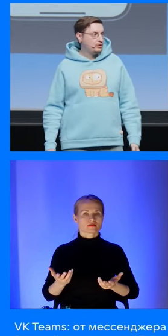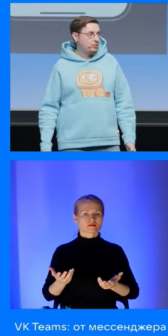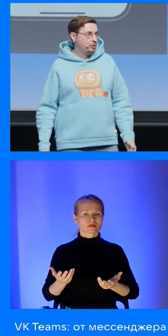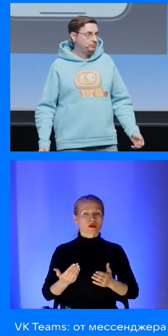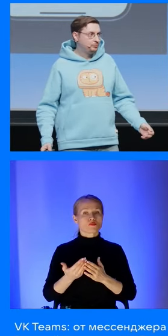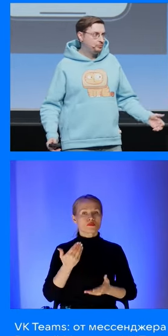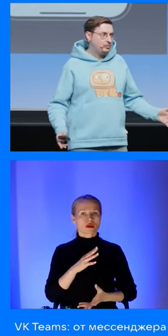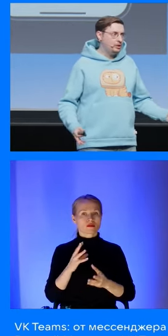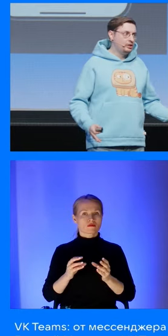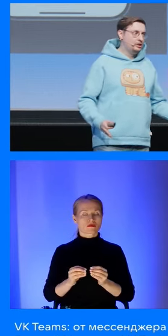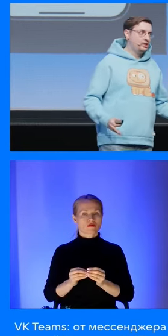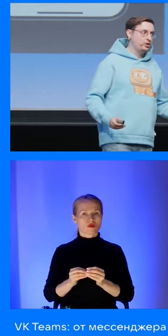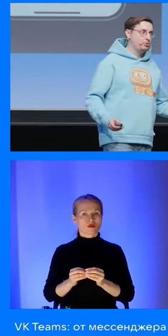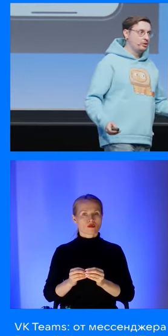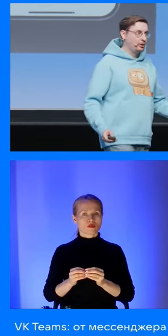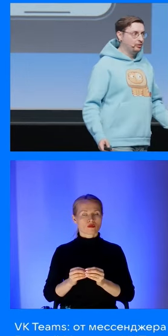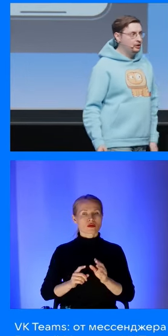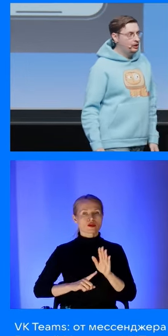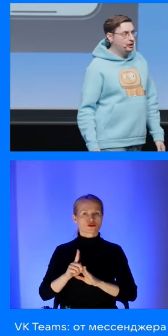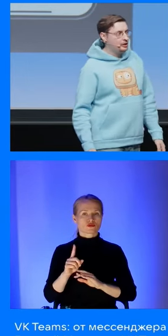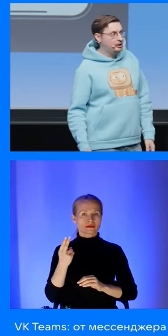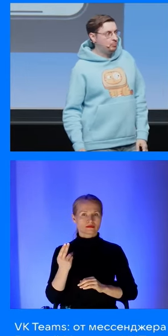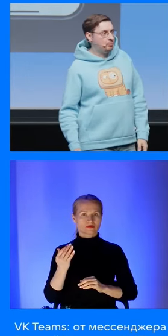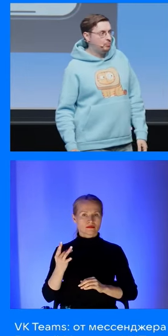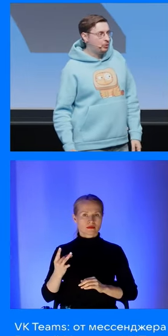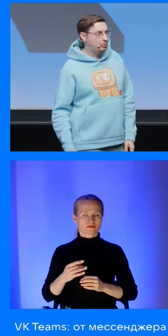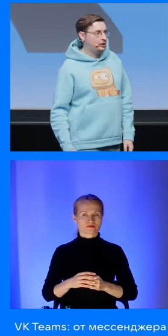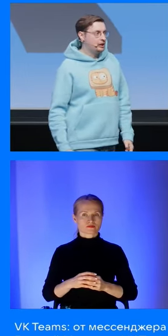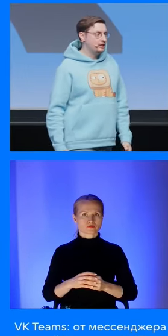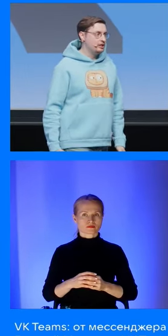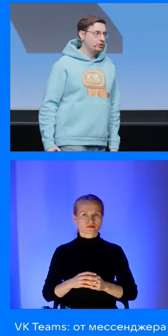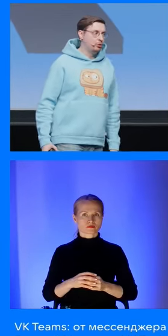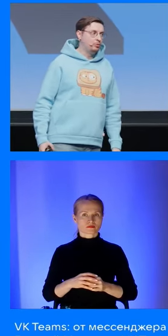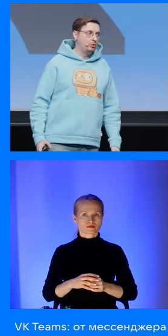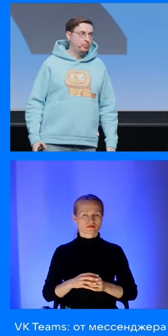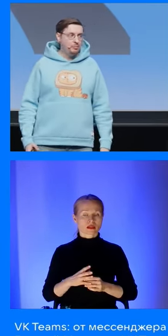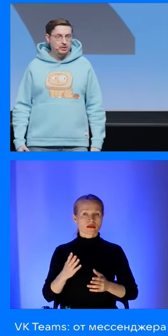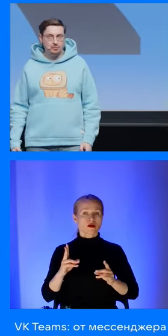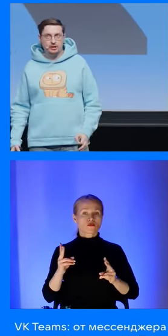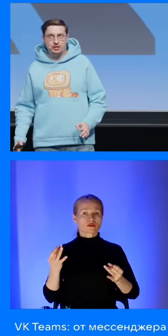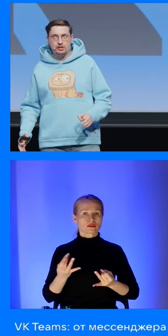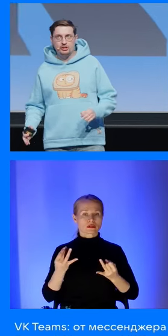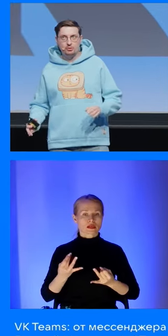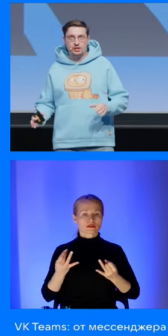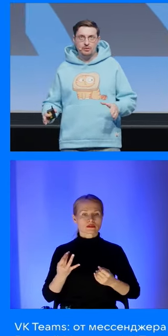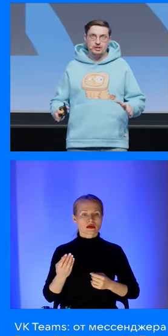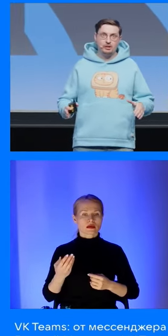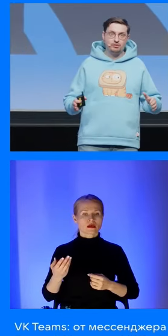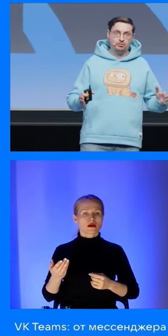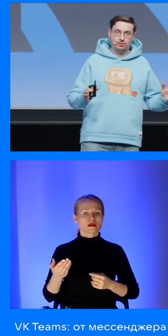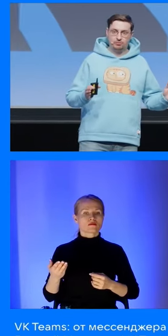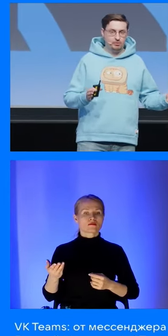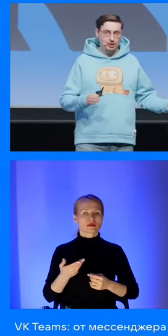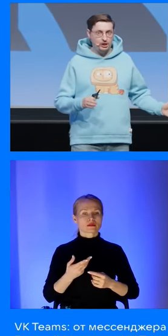Наверное, прежде всего начну с цифр. Если там про облако не так интересно, то в on-prem мы должны устанавливаться